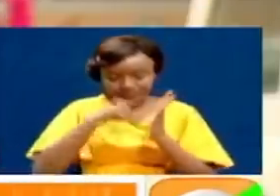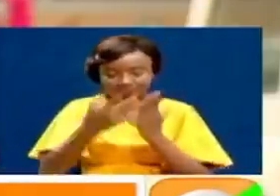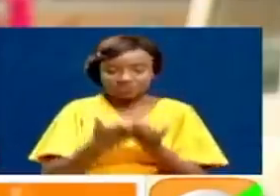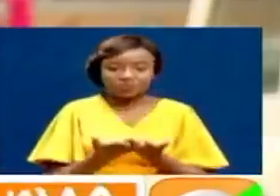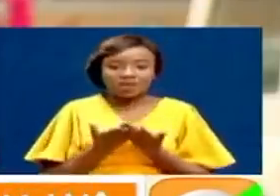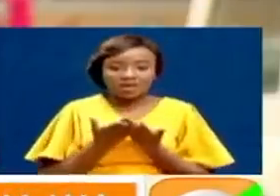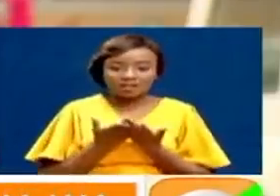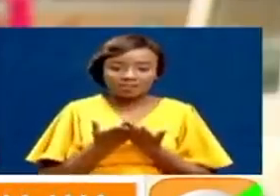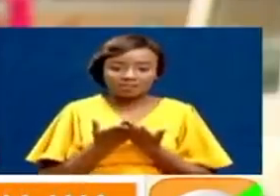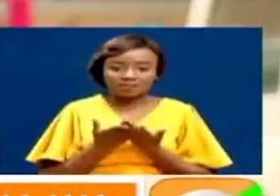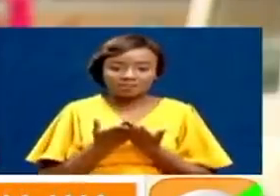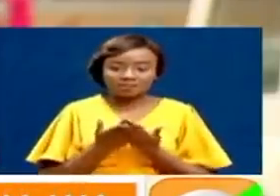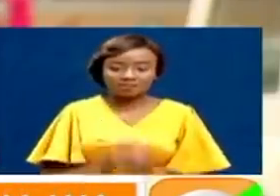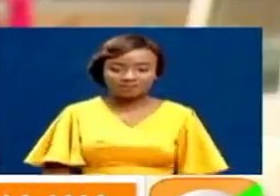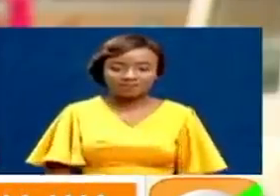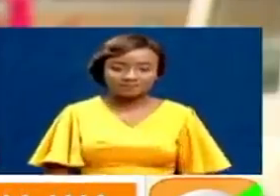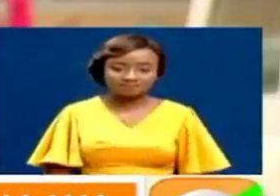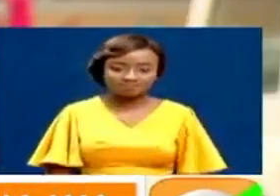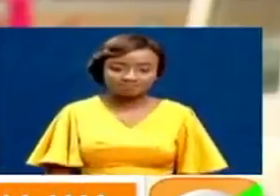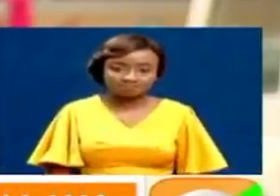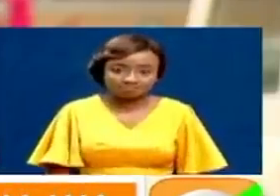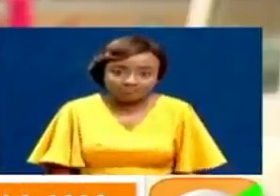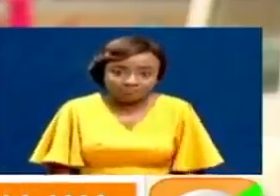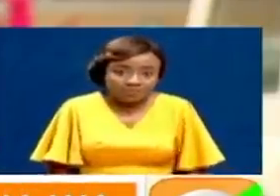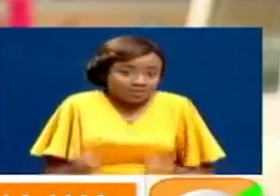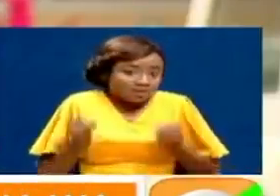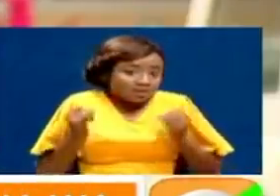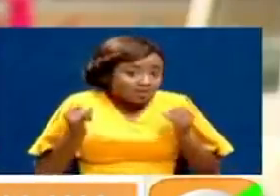virusi hazitaanguka pale. Lakini iwapo